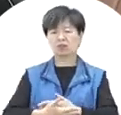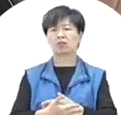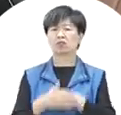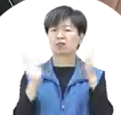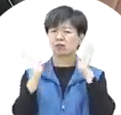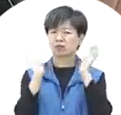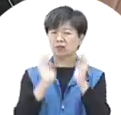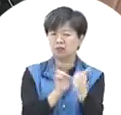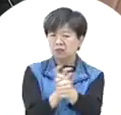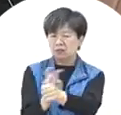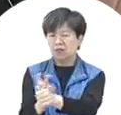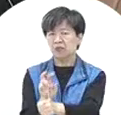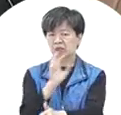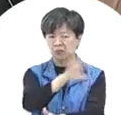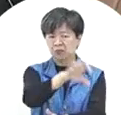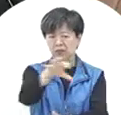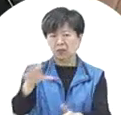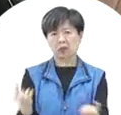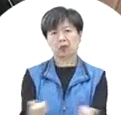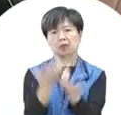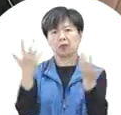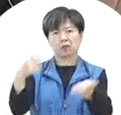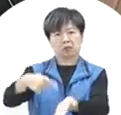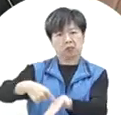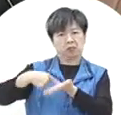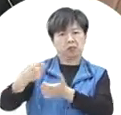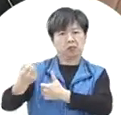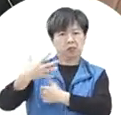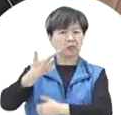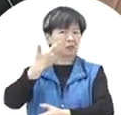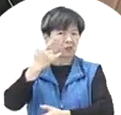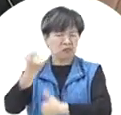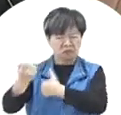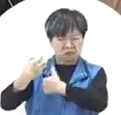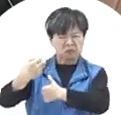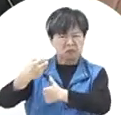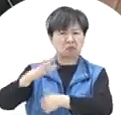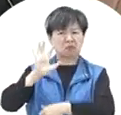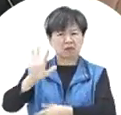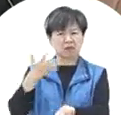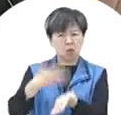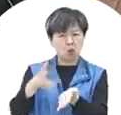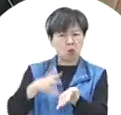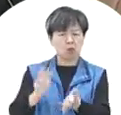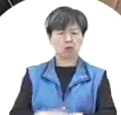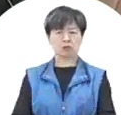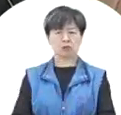托婴跟幼儿园的陈情，爸爸妈妈们的投诉，好，都有很多案件。这一